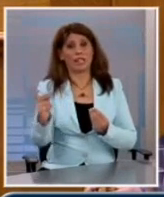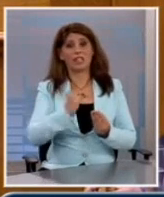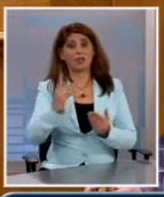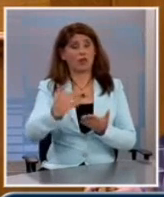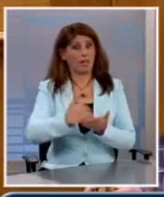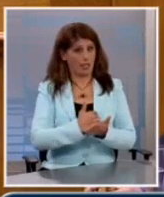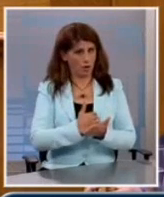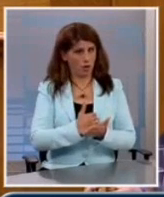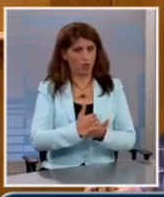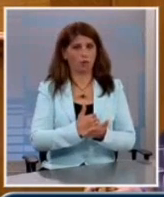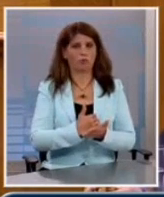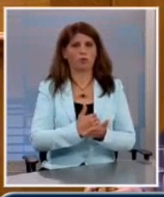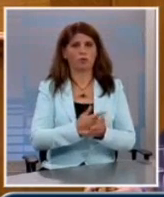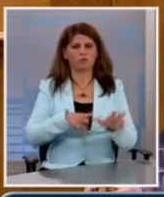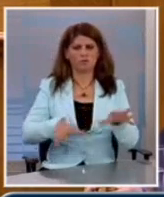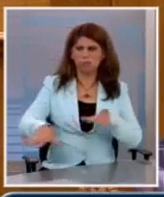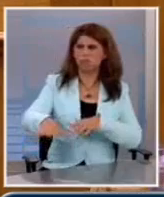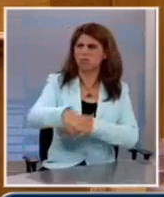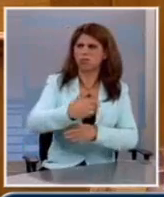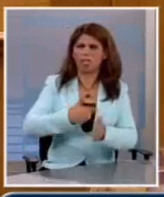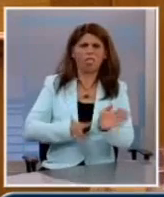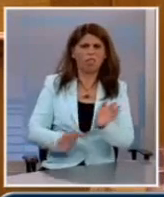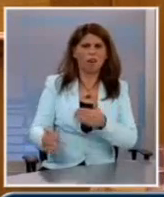άδικο, δεδαλώδες και πελατειακό.